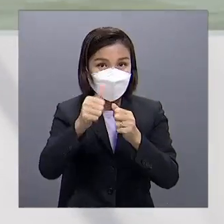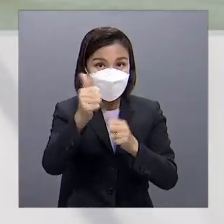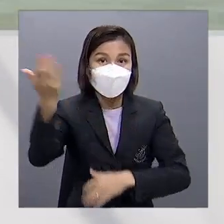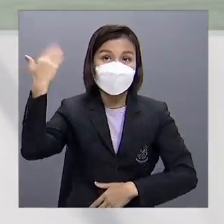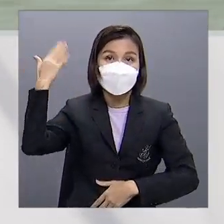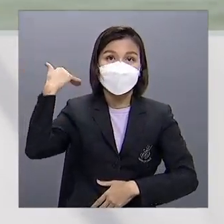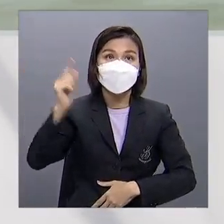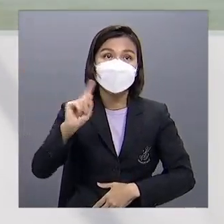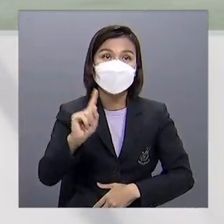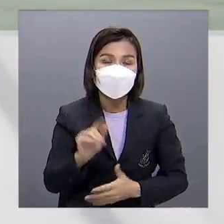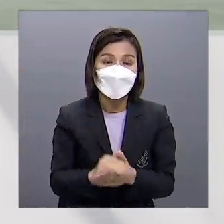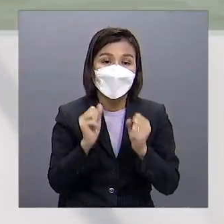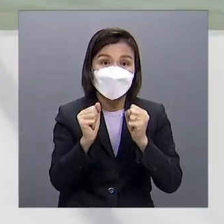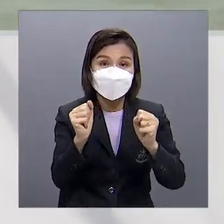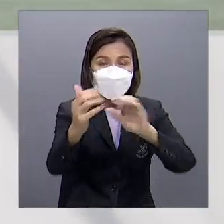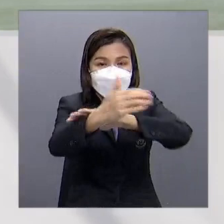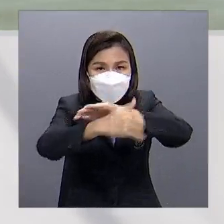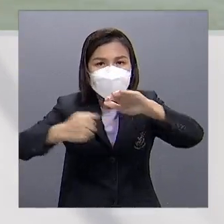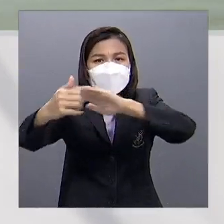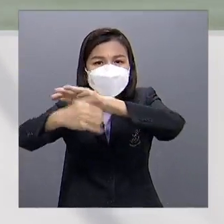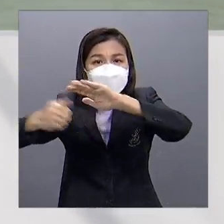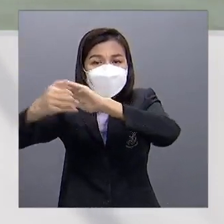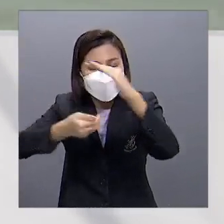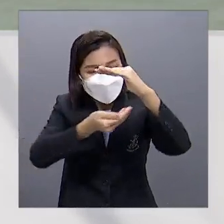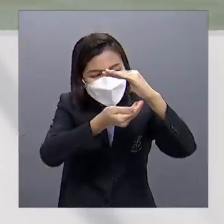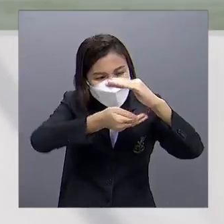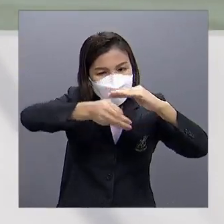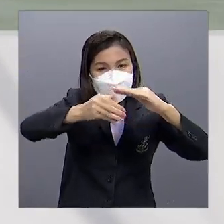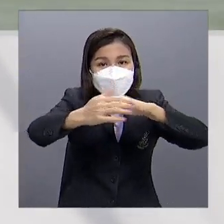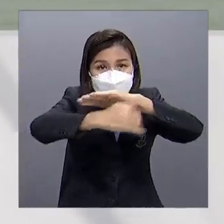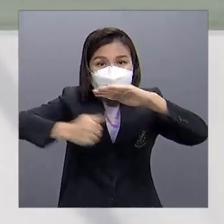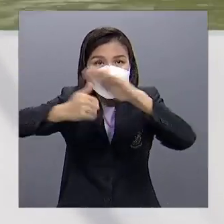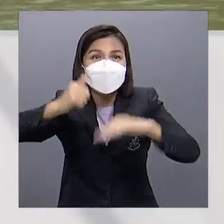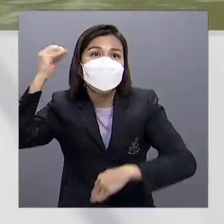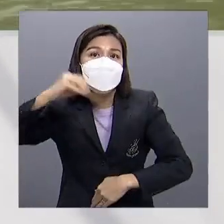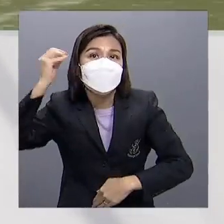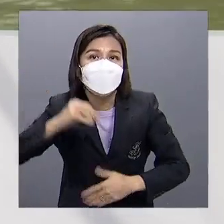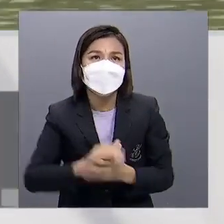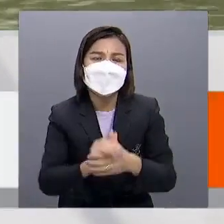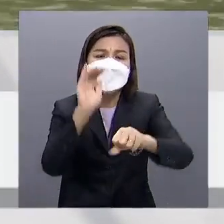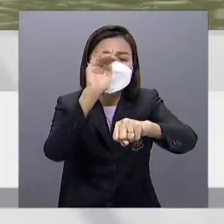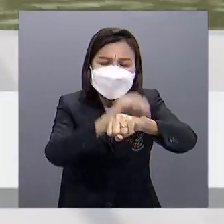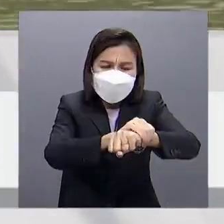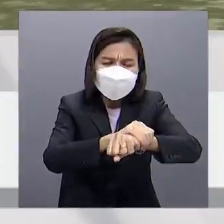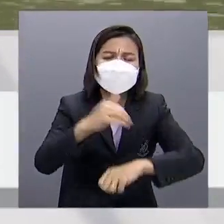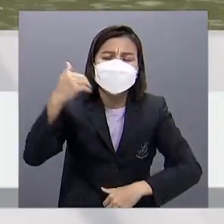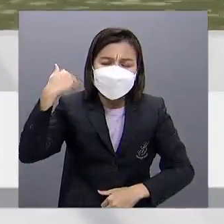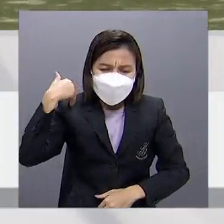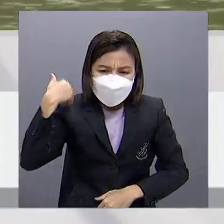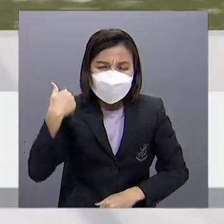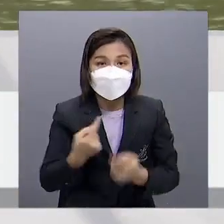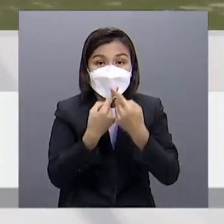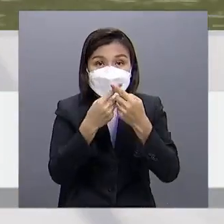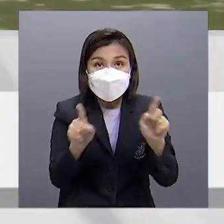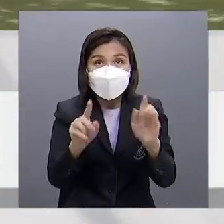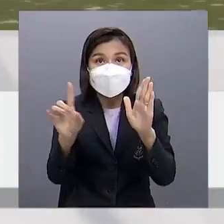พยายามลักลอบเข้าไปเก็บรังนกอยู่บ่อยครั้งและไม่ใช่ไม่มีการจับกุมผู้กระทำความผิดด้วยนะครับแต่ว่าท้ายที่สุดแล้วก็ดูจะจ